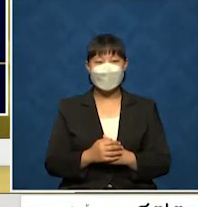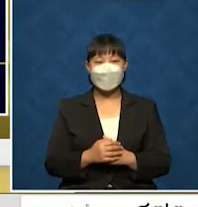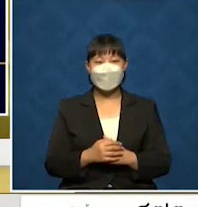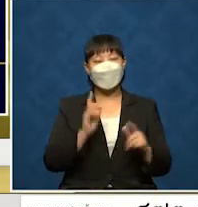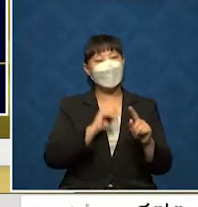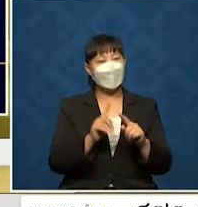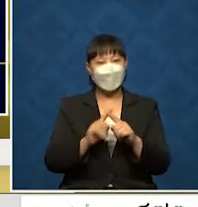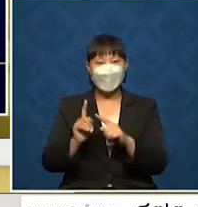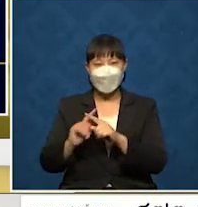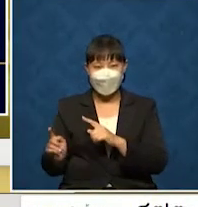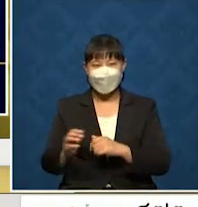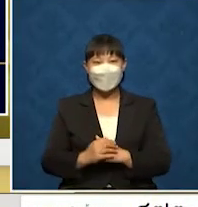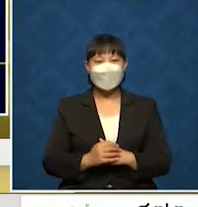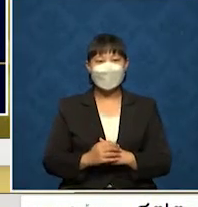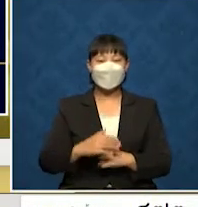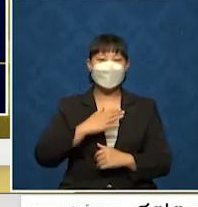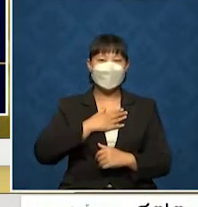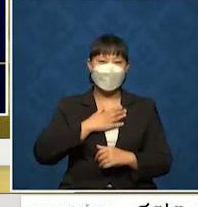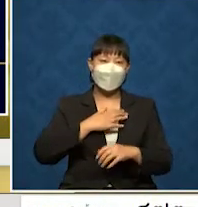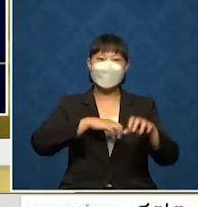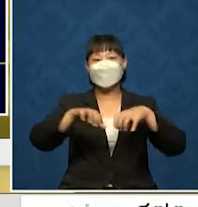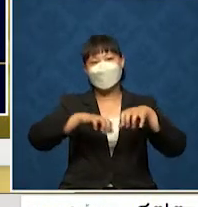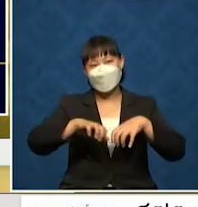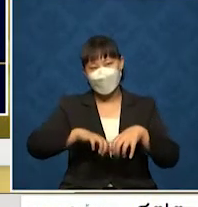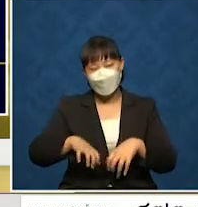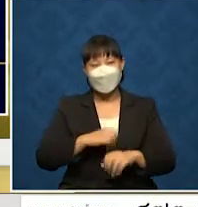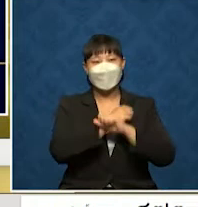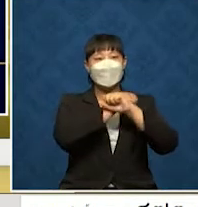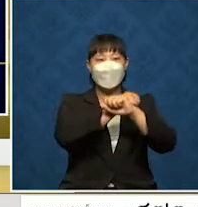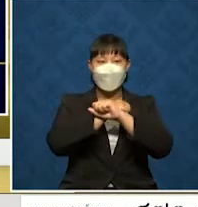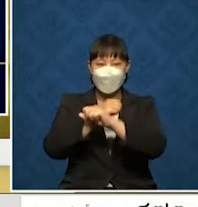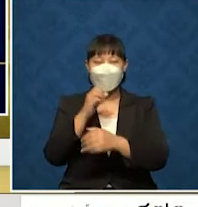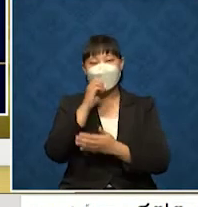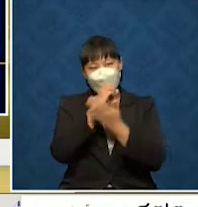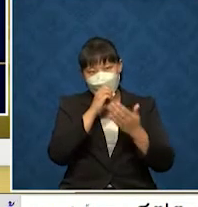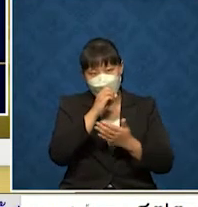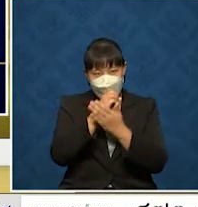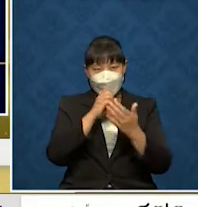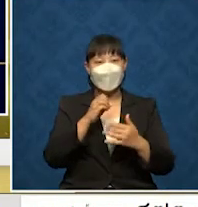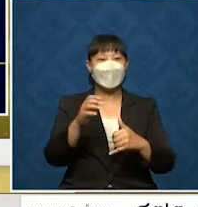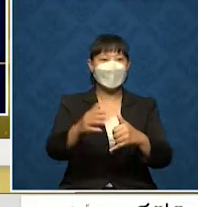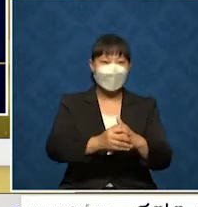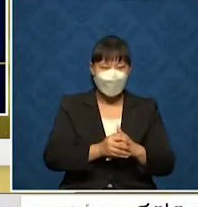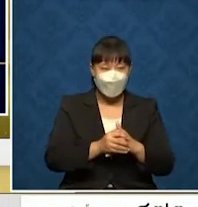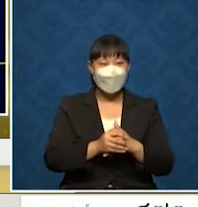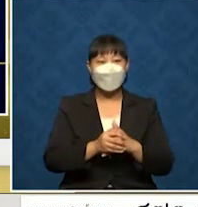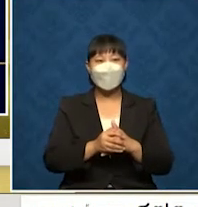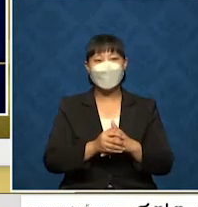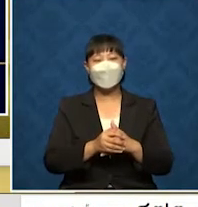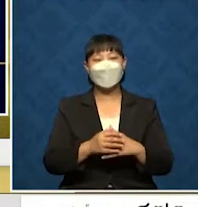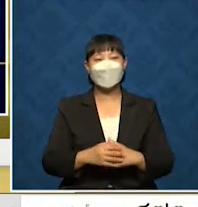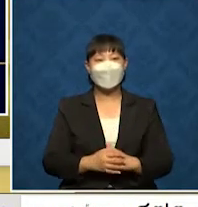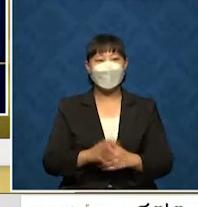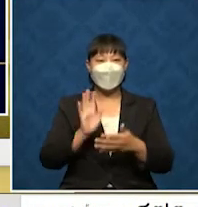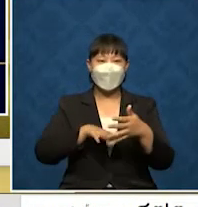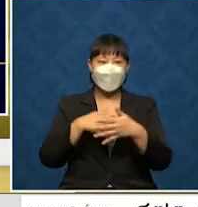ต่างๆที่เราได้ดำเนินการการป้องกันยาเสพติดการปราบปรามยาเสพติดยุท